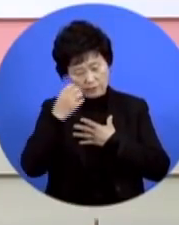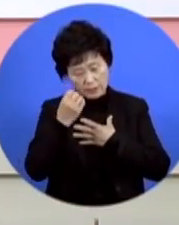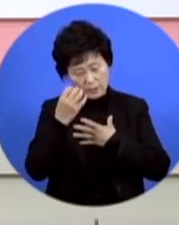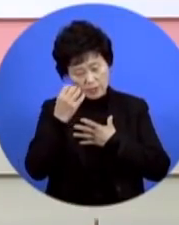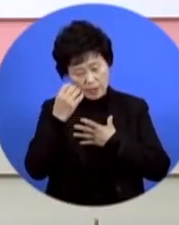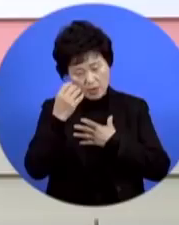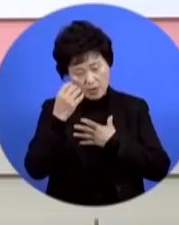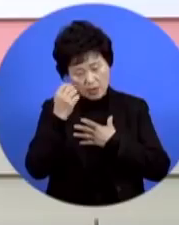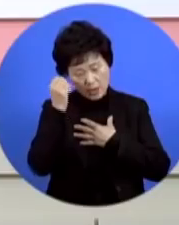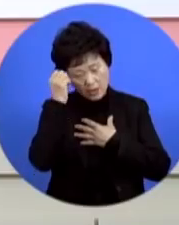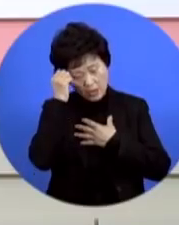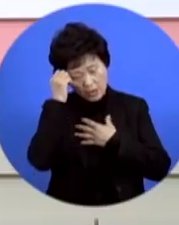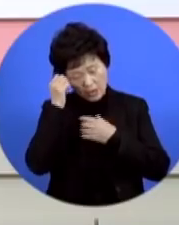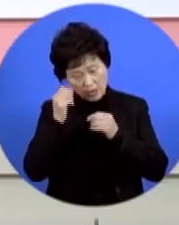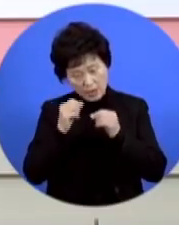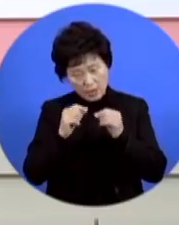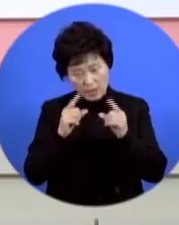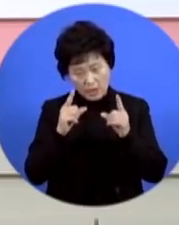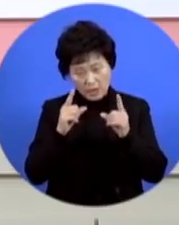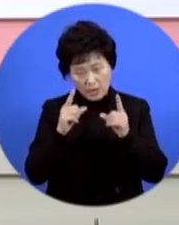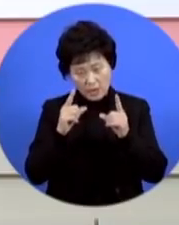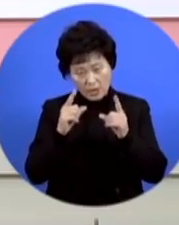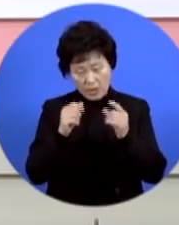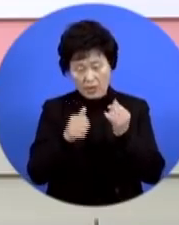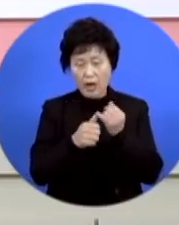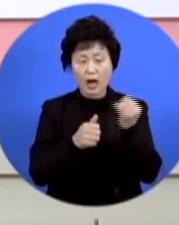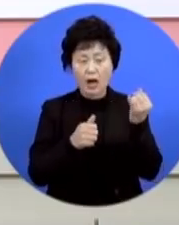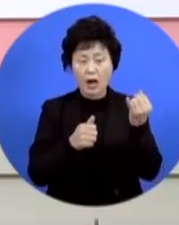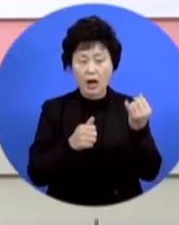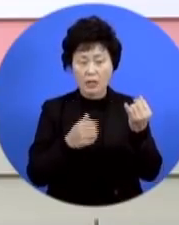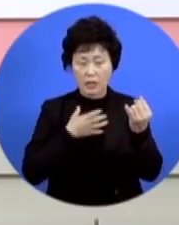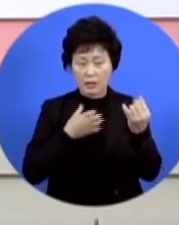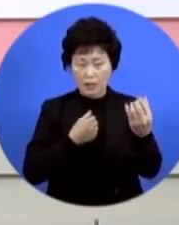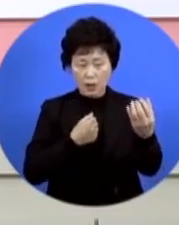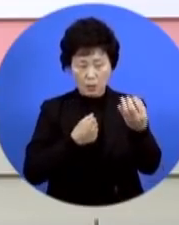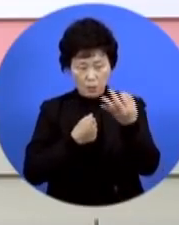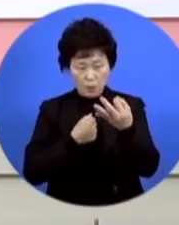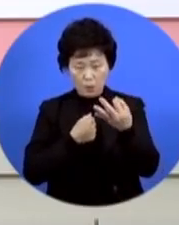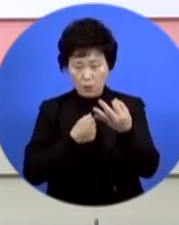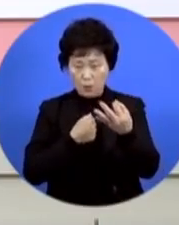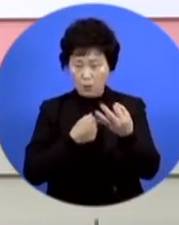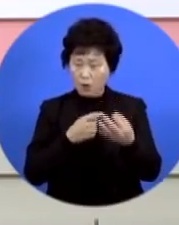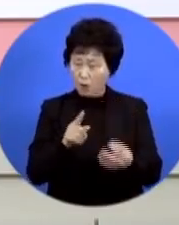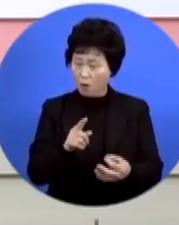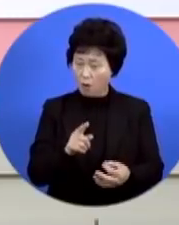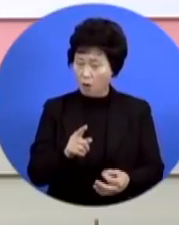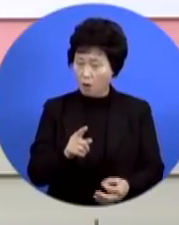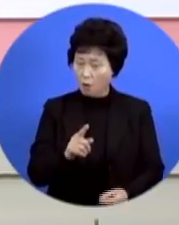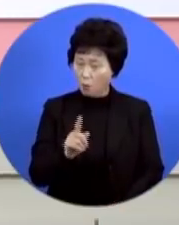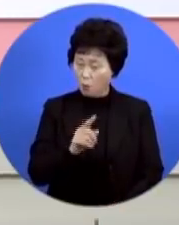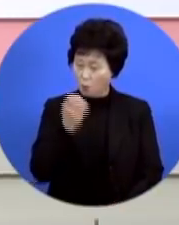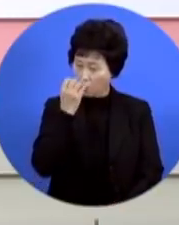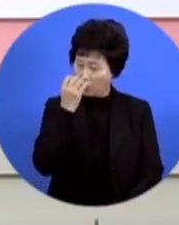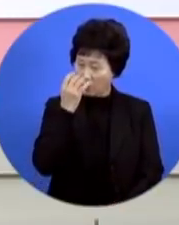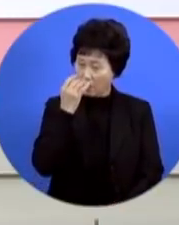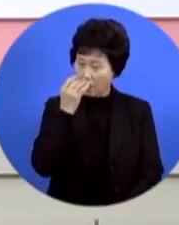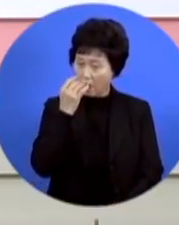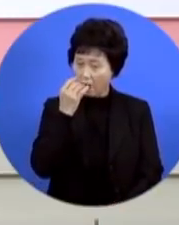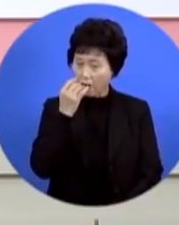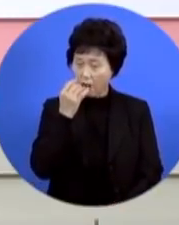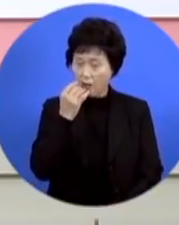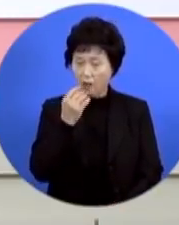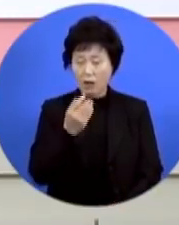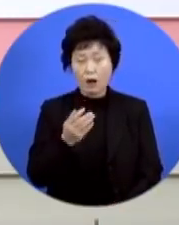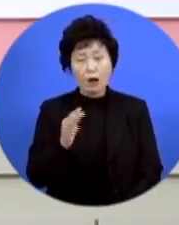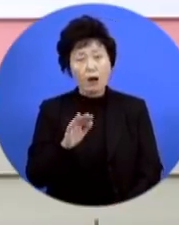아이고. 이렇게 아내가 얼굴을 보더니 얼굴이 이상하다는 거예요. 입 돌아갔어요? 그리고 망치질을 하는데 막 물이 흘러요.